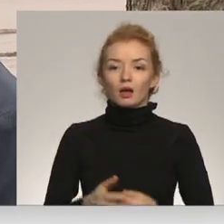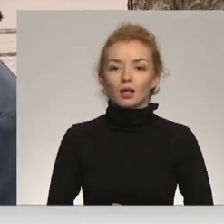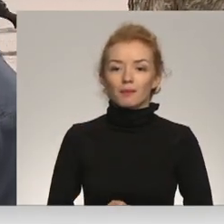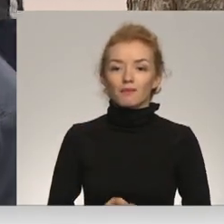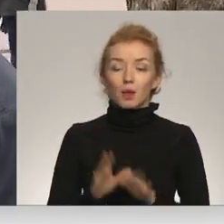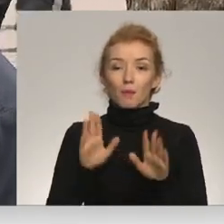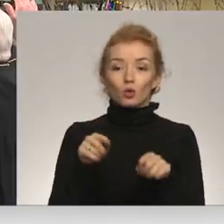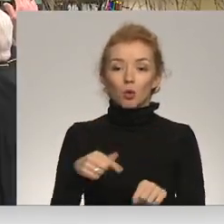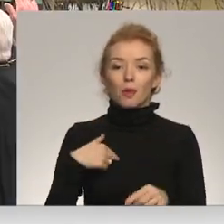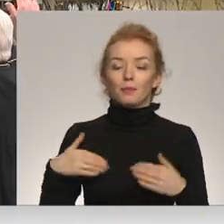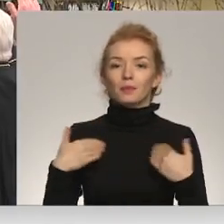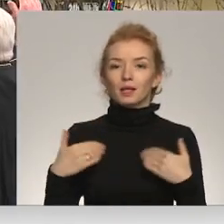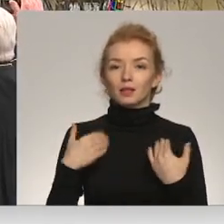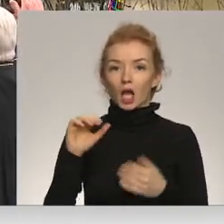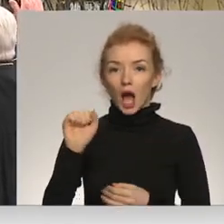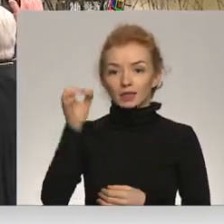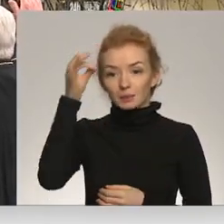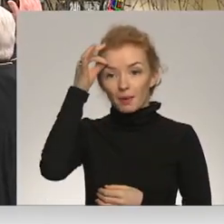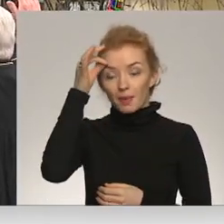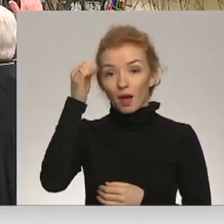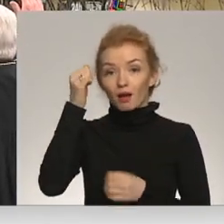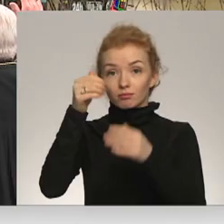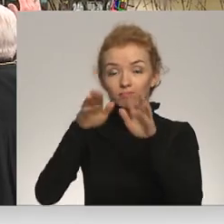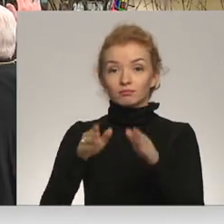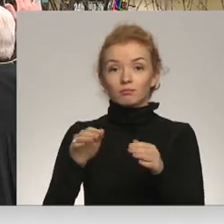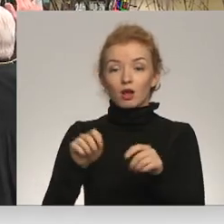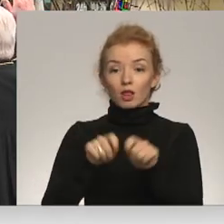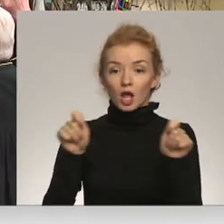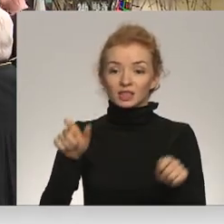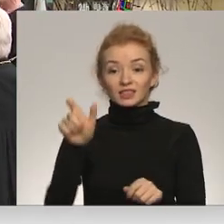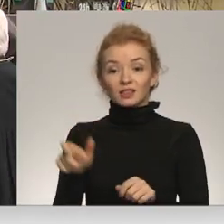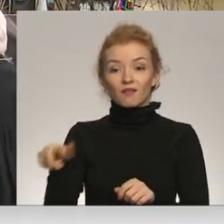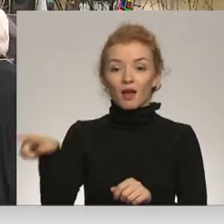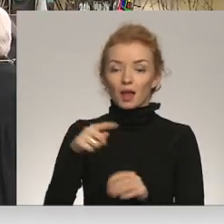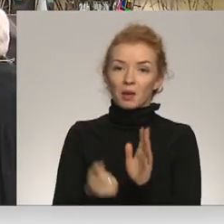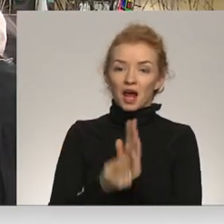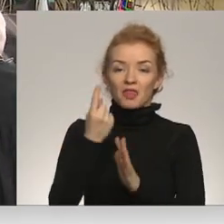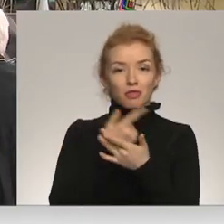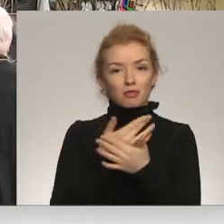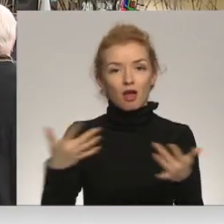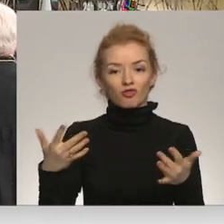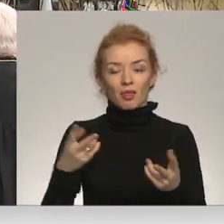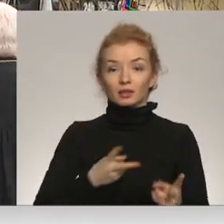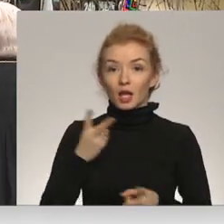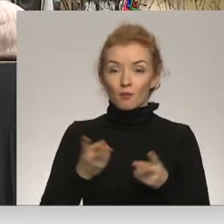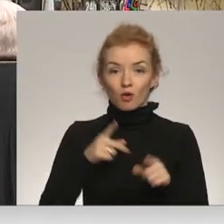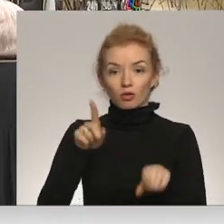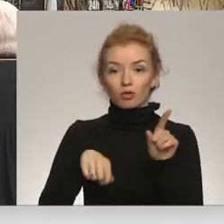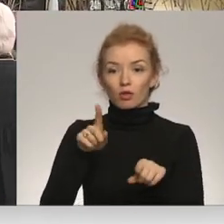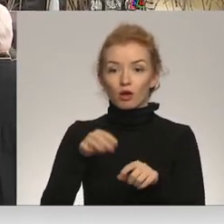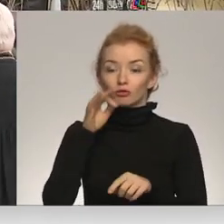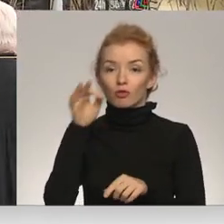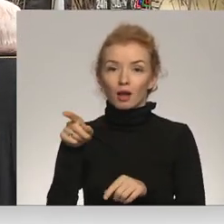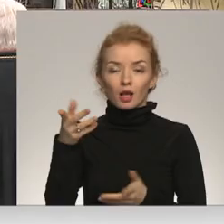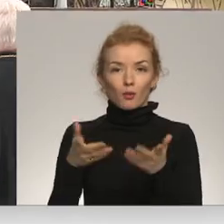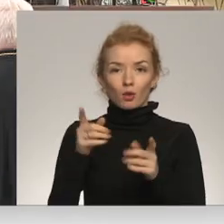par ko man prieks. Astras pieminekļa atklāšana cilvēkiem izraisīja dažādas emocijas. Daži to dēvē pat par jauno